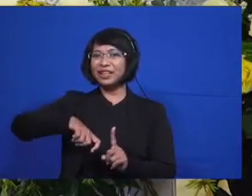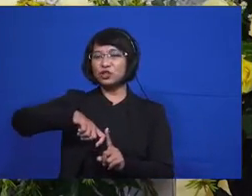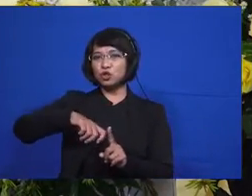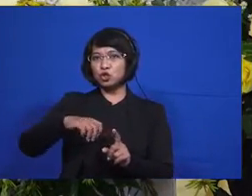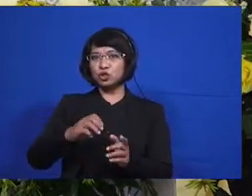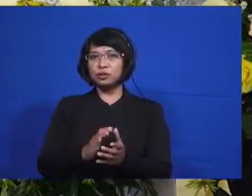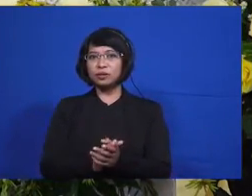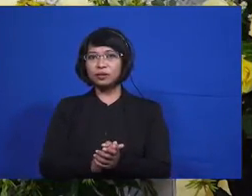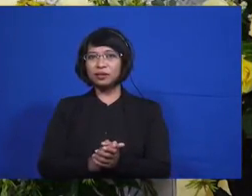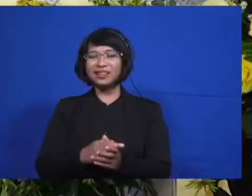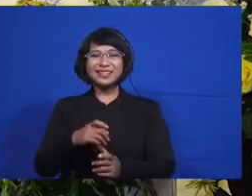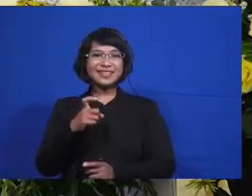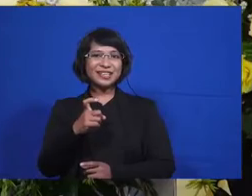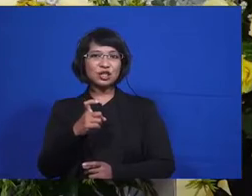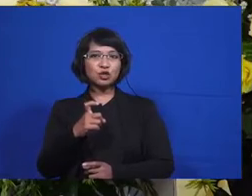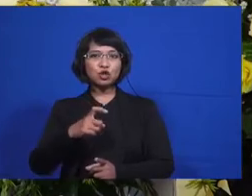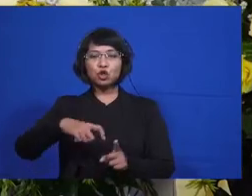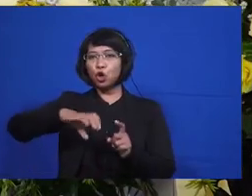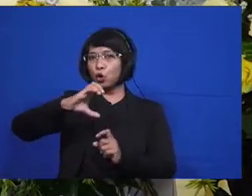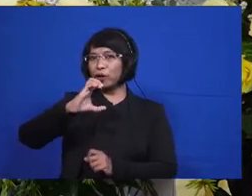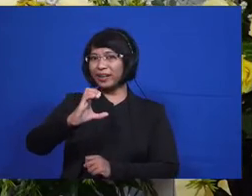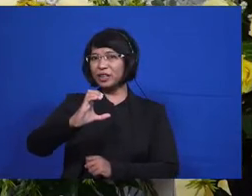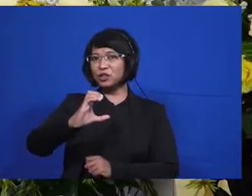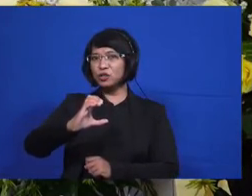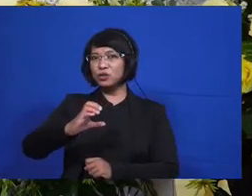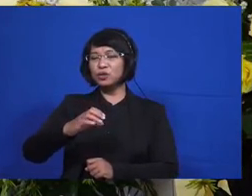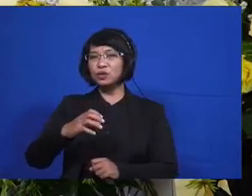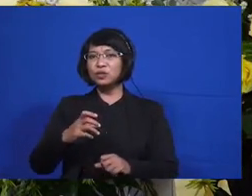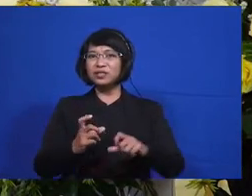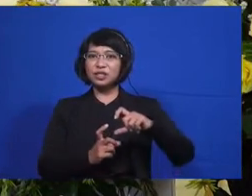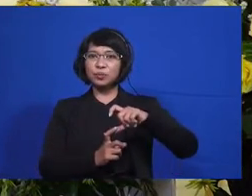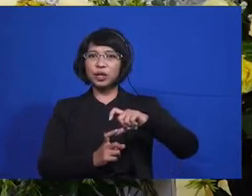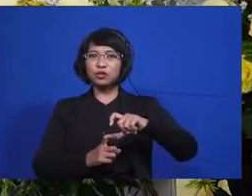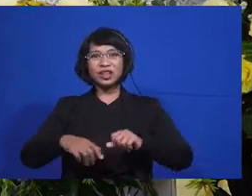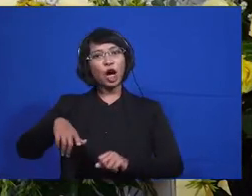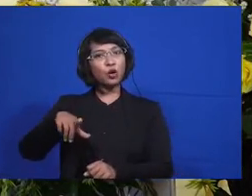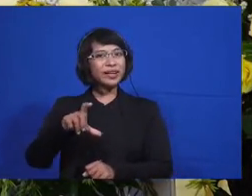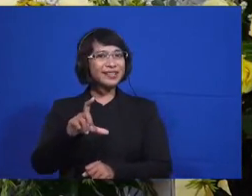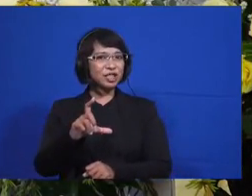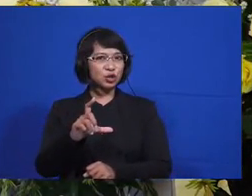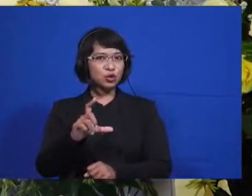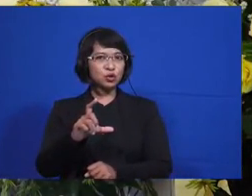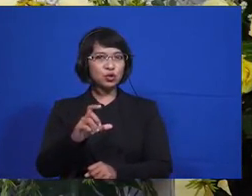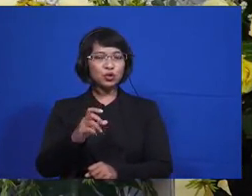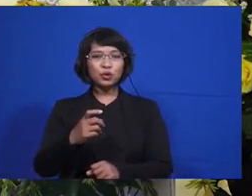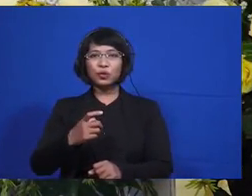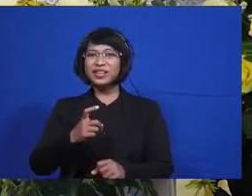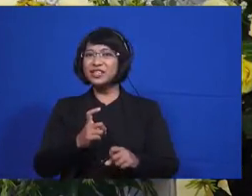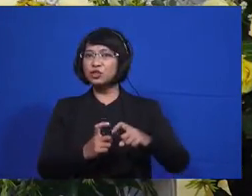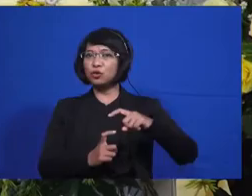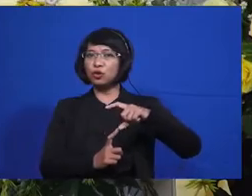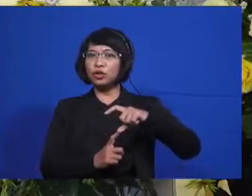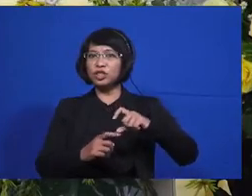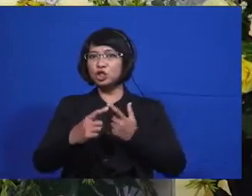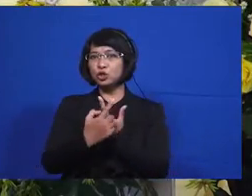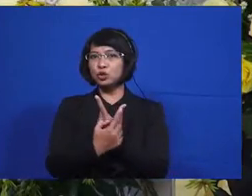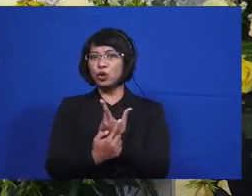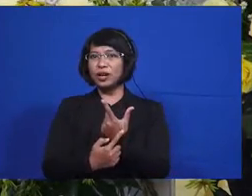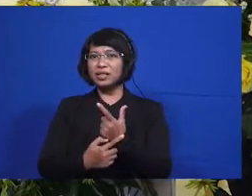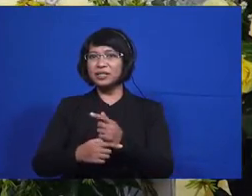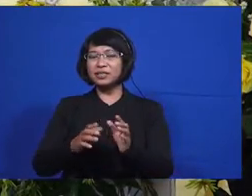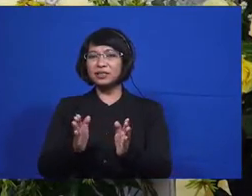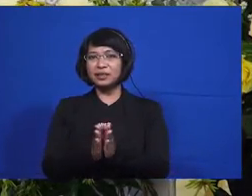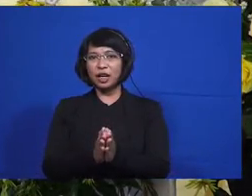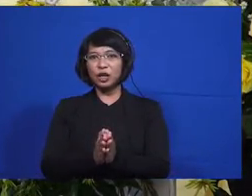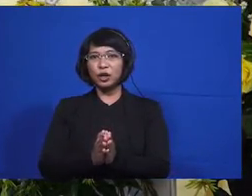Clement, Sixtus, Cornelius, Siprianus, Laurentius, Chrysogonus, Yohanes dan